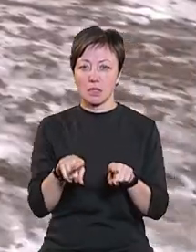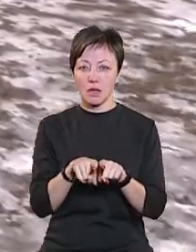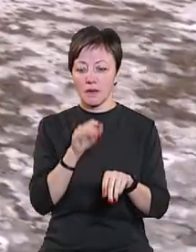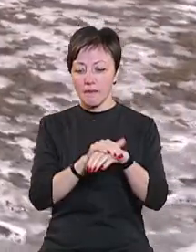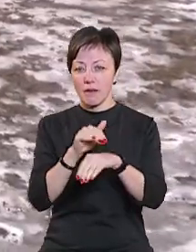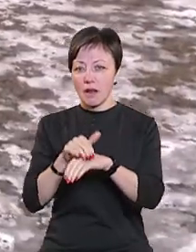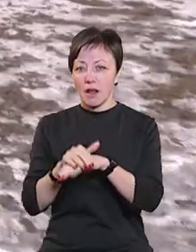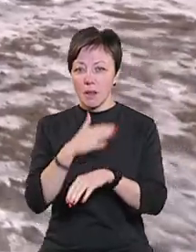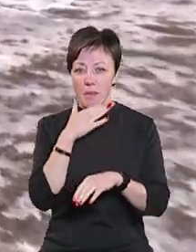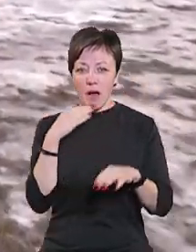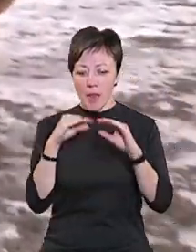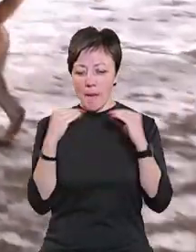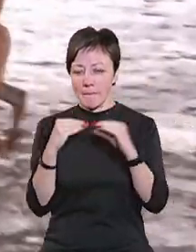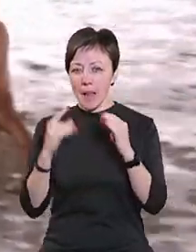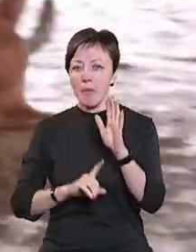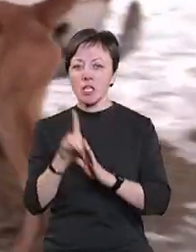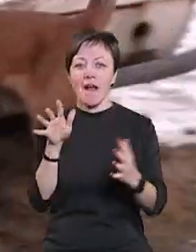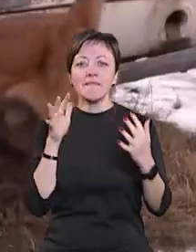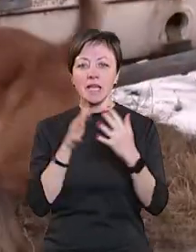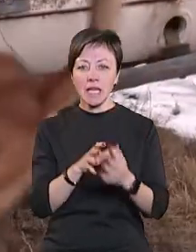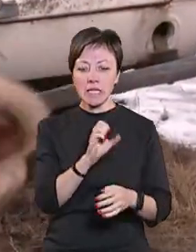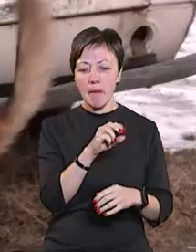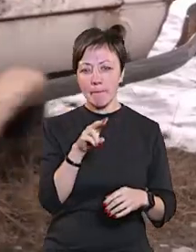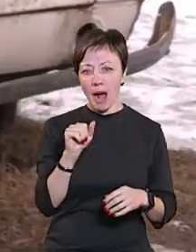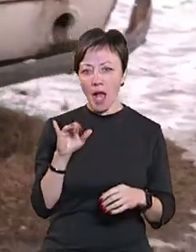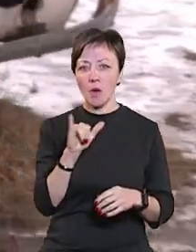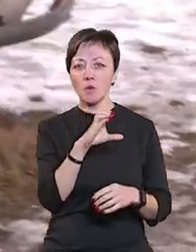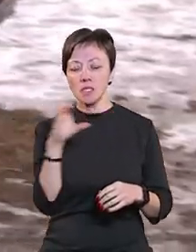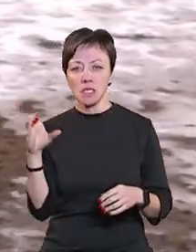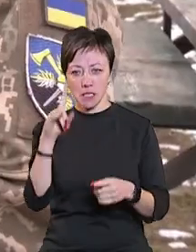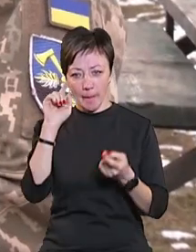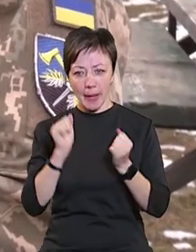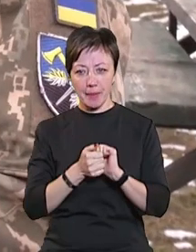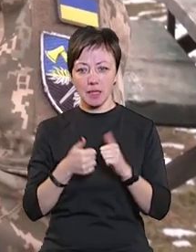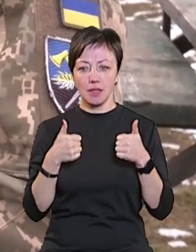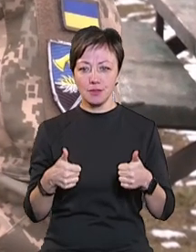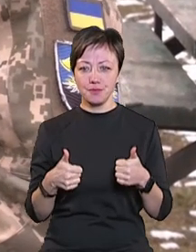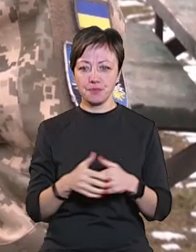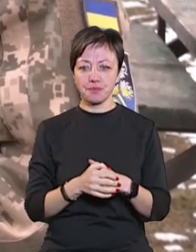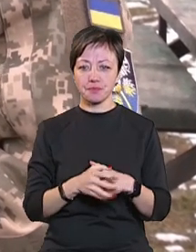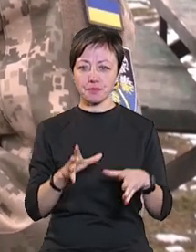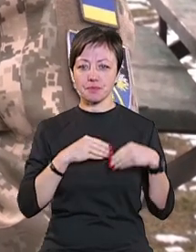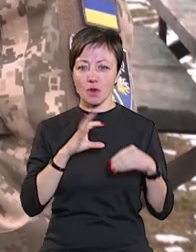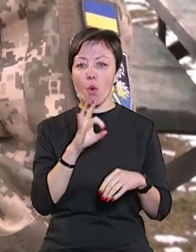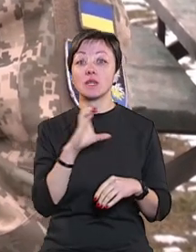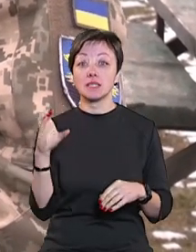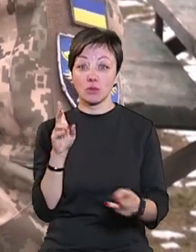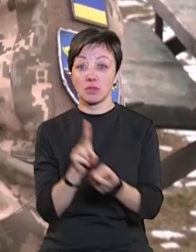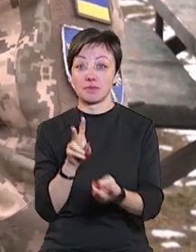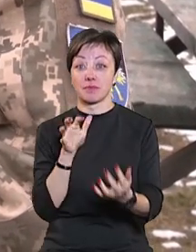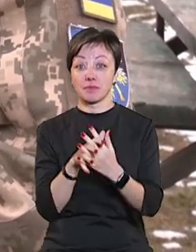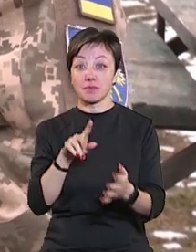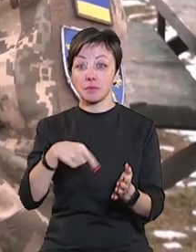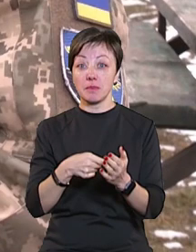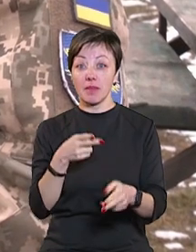не один десяток мін. Початок Великої війни Степан з Осом запам'ятали добре, каже кінолог. Ми з Осом зустріли повномасштабне вторгнення у